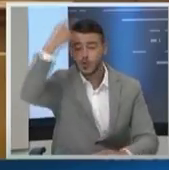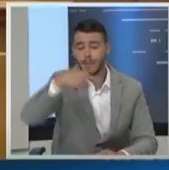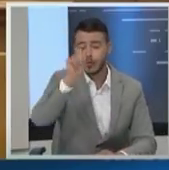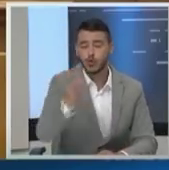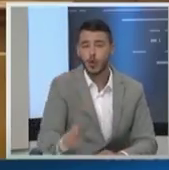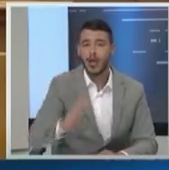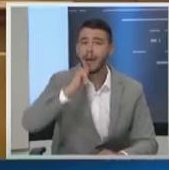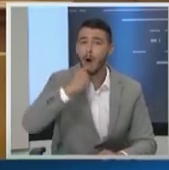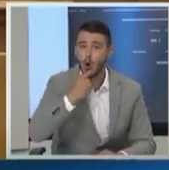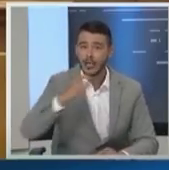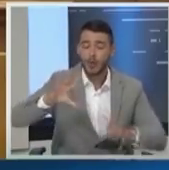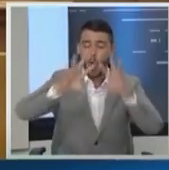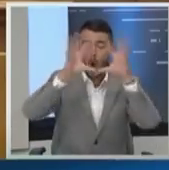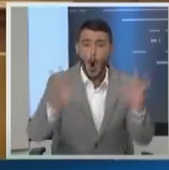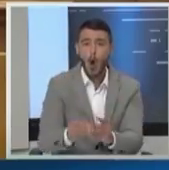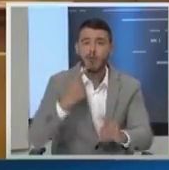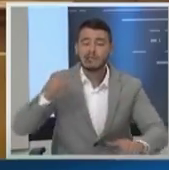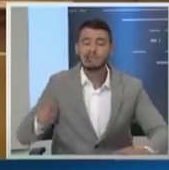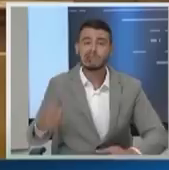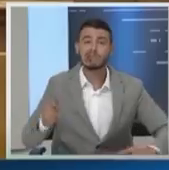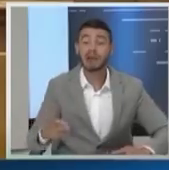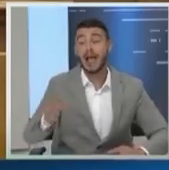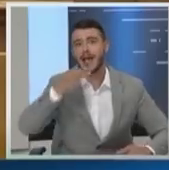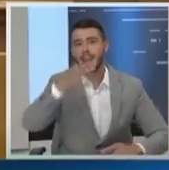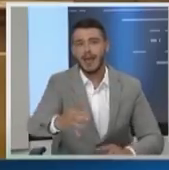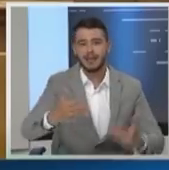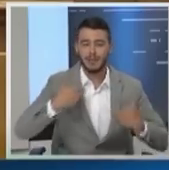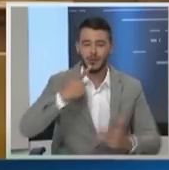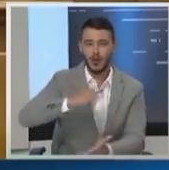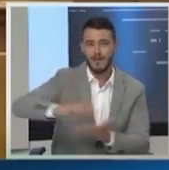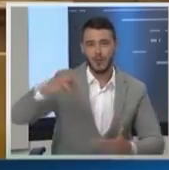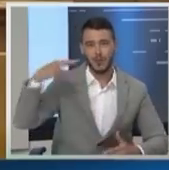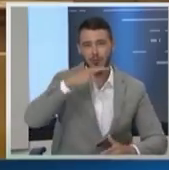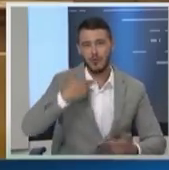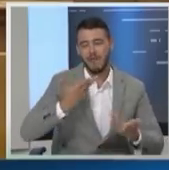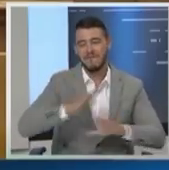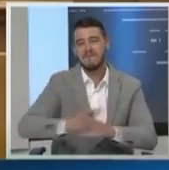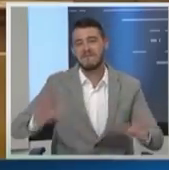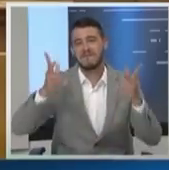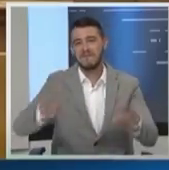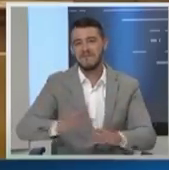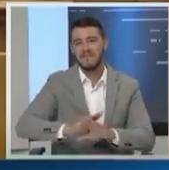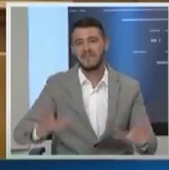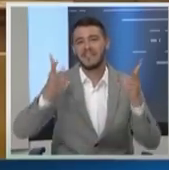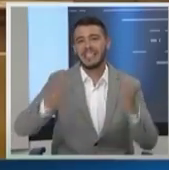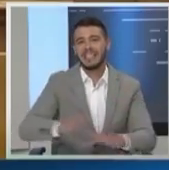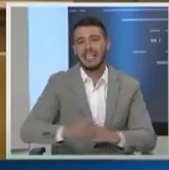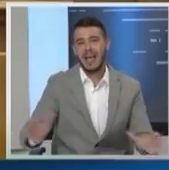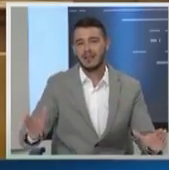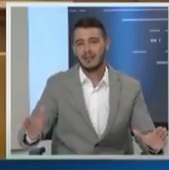απορρίτου. Και χτυπήματα κάτω από τη μέση. Έλεος. Αφήστε τη αυτή την καραμέλα.